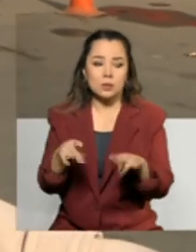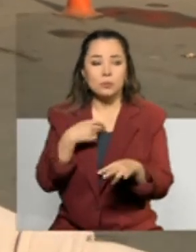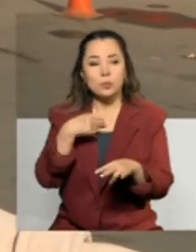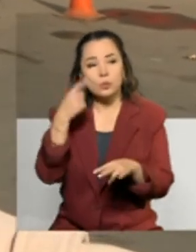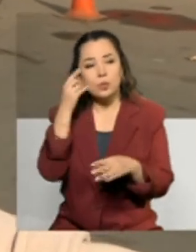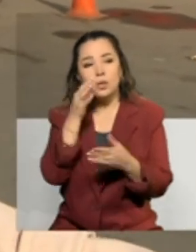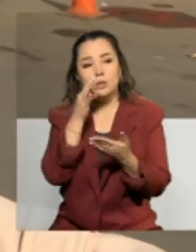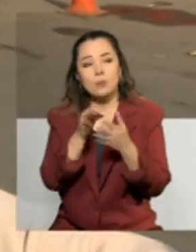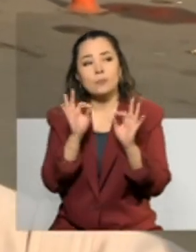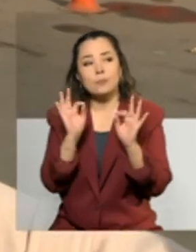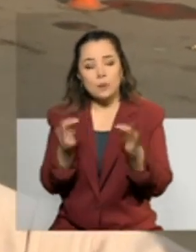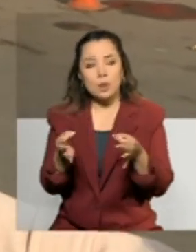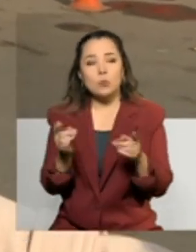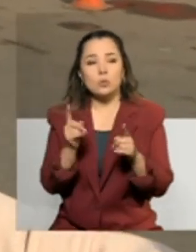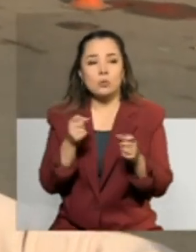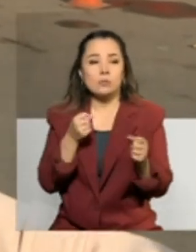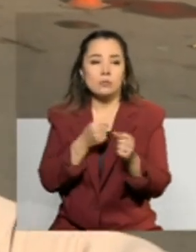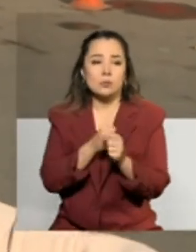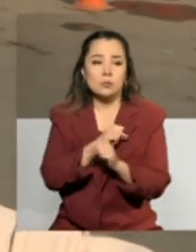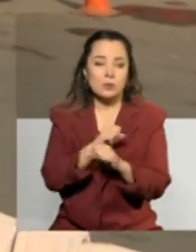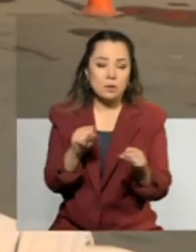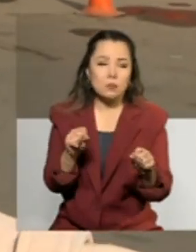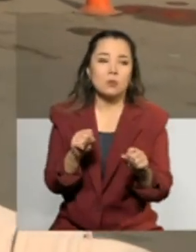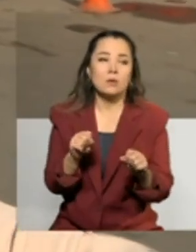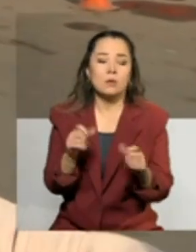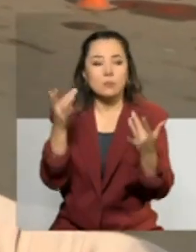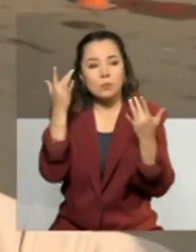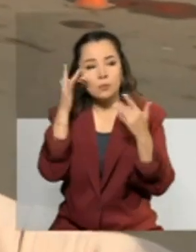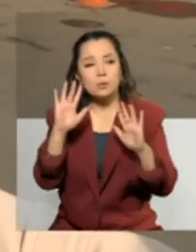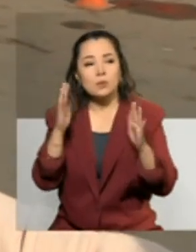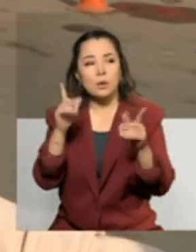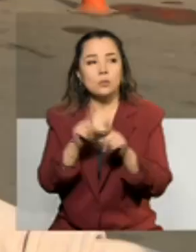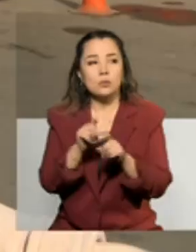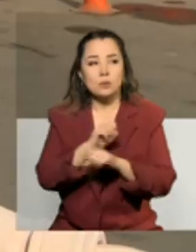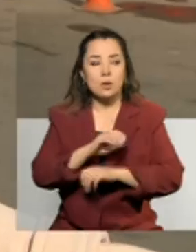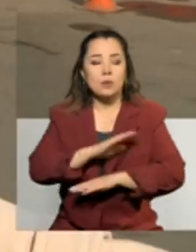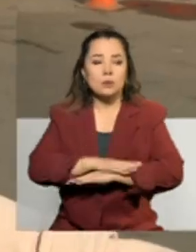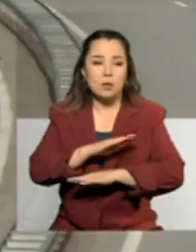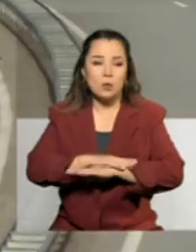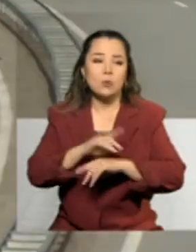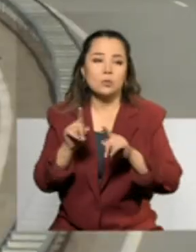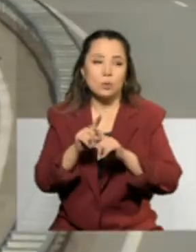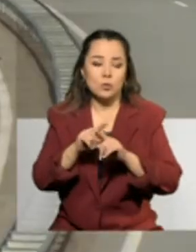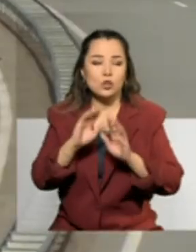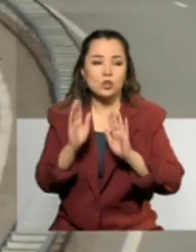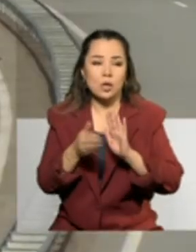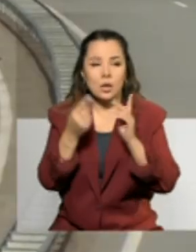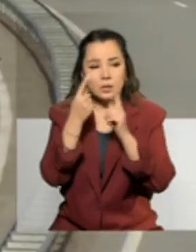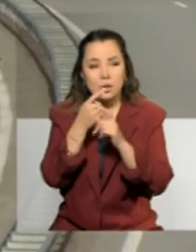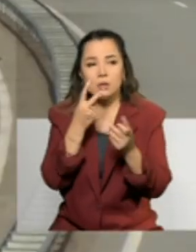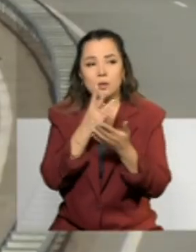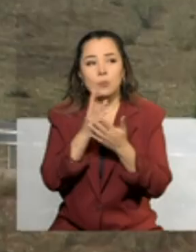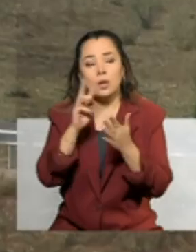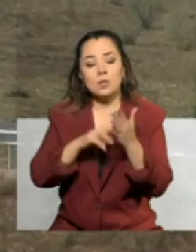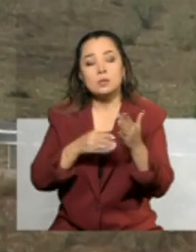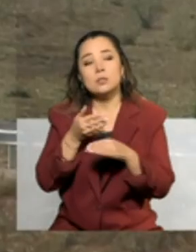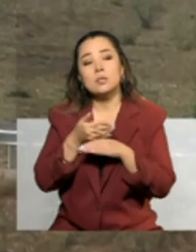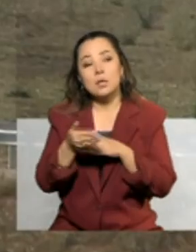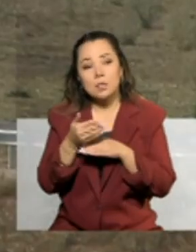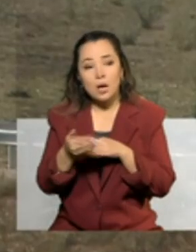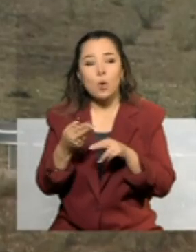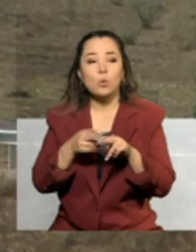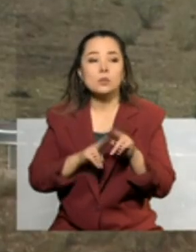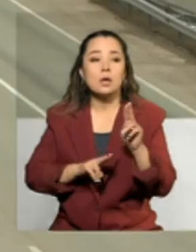дегендей, сондайлар болмау үшін шығар. Может, бізді тәртіпке шақырып жатқан шығар. Айыппұл туралы сәл кейінірек. Алдымен